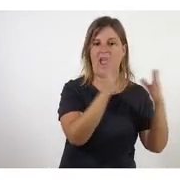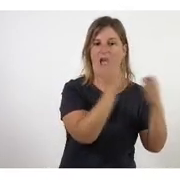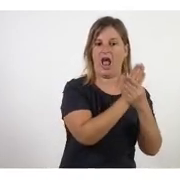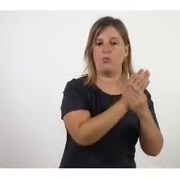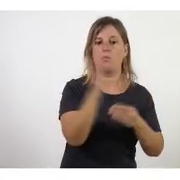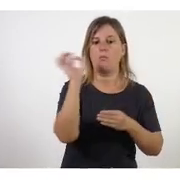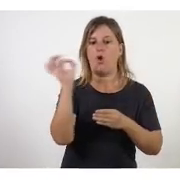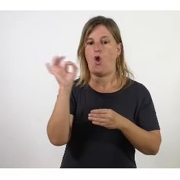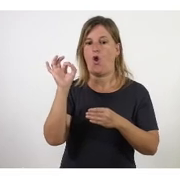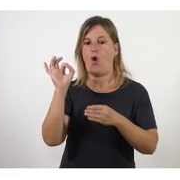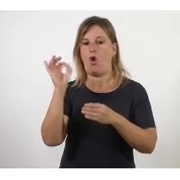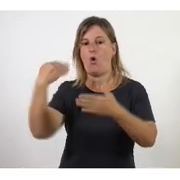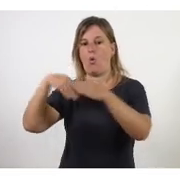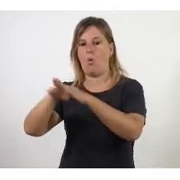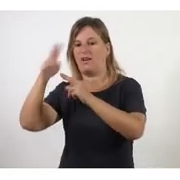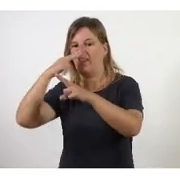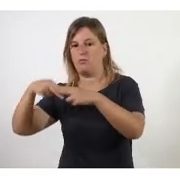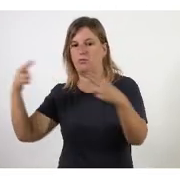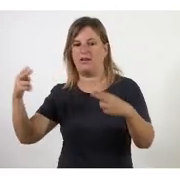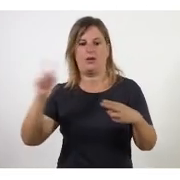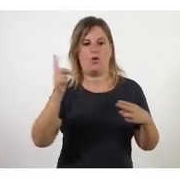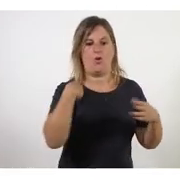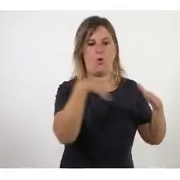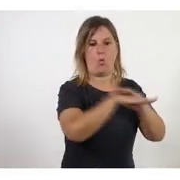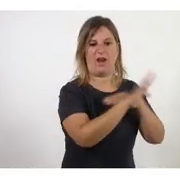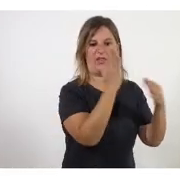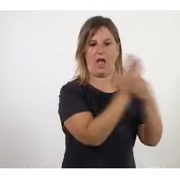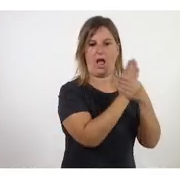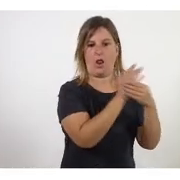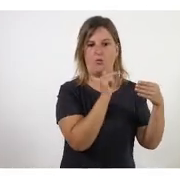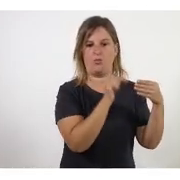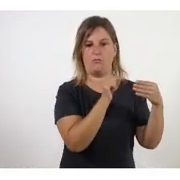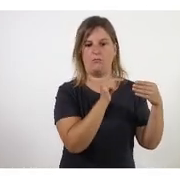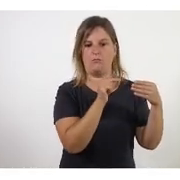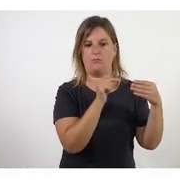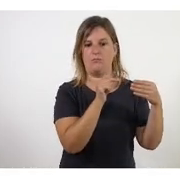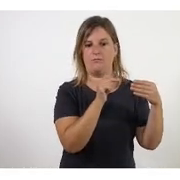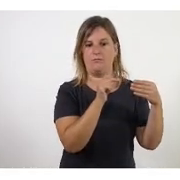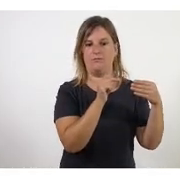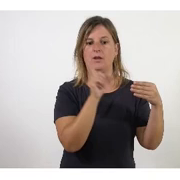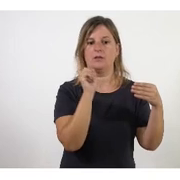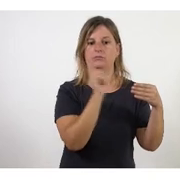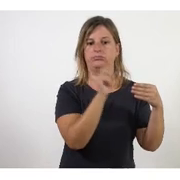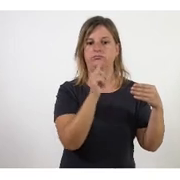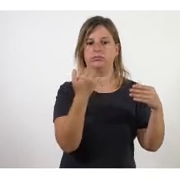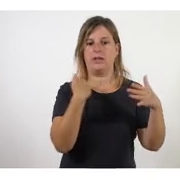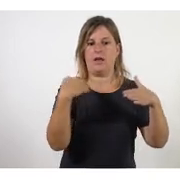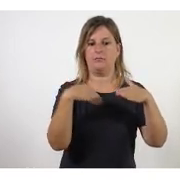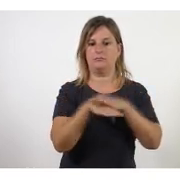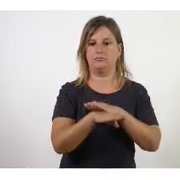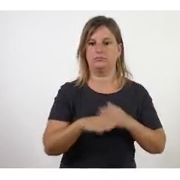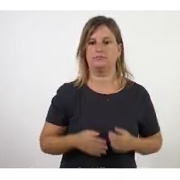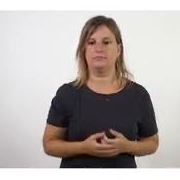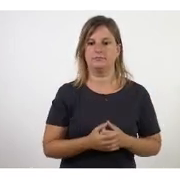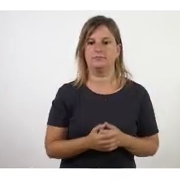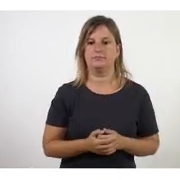farem? Guardar a l'àlbum. No ho publicarem dins de... I donem aquí i ja tindrem el vídeo a la galeria